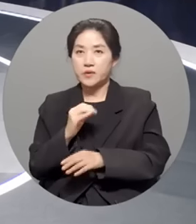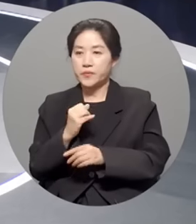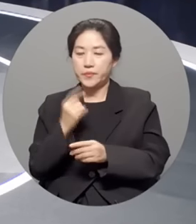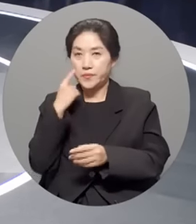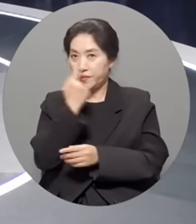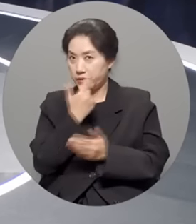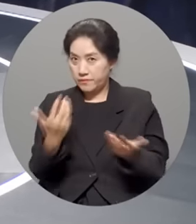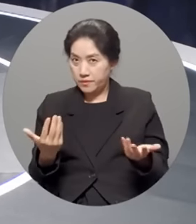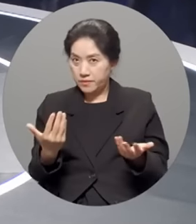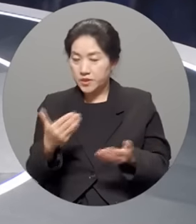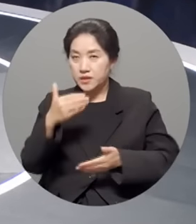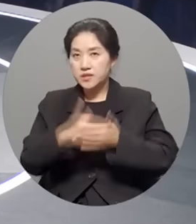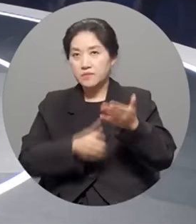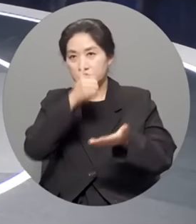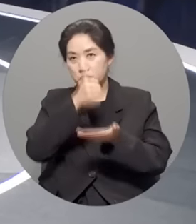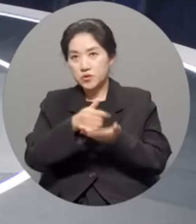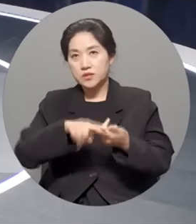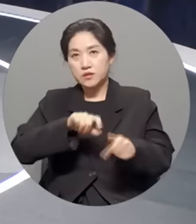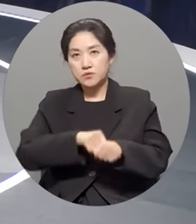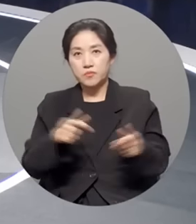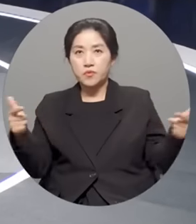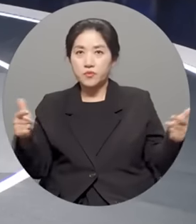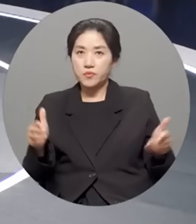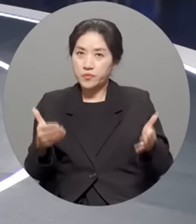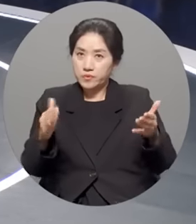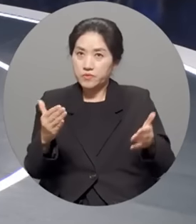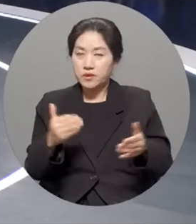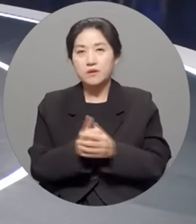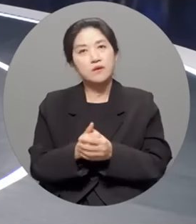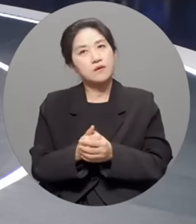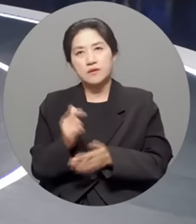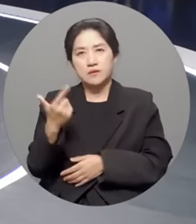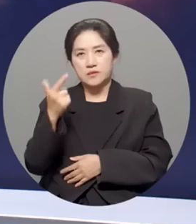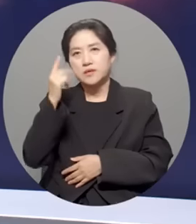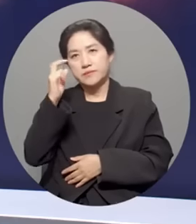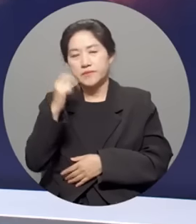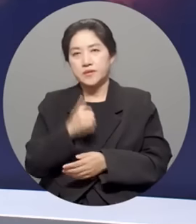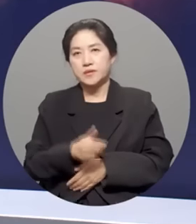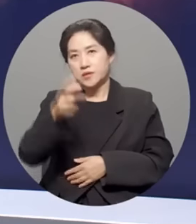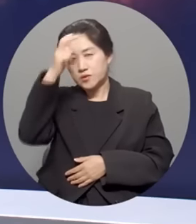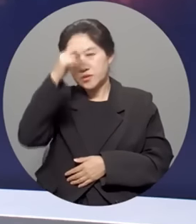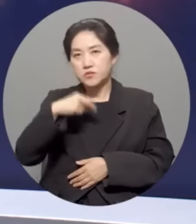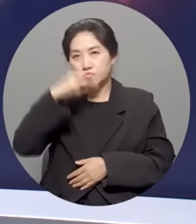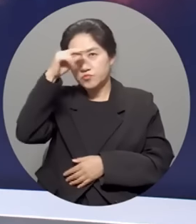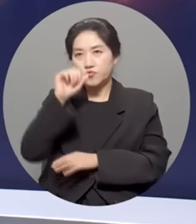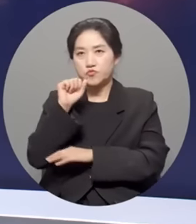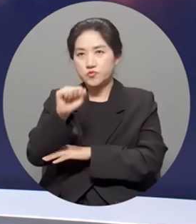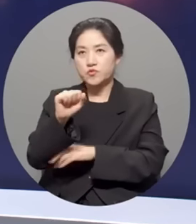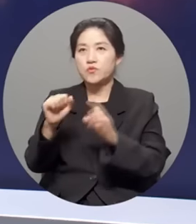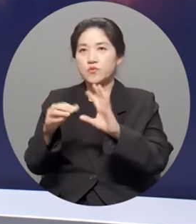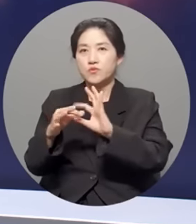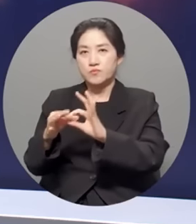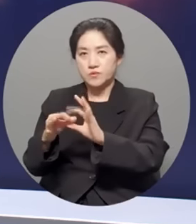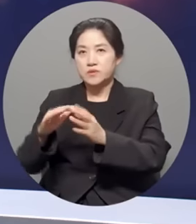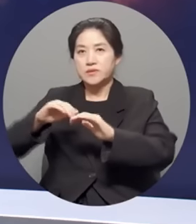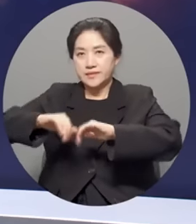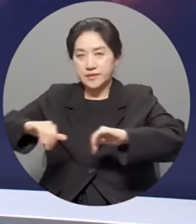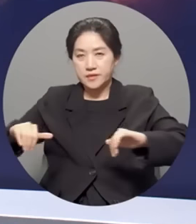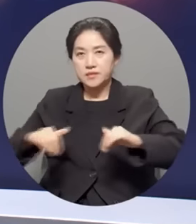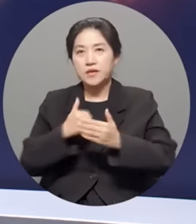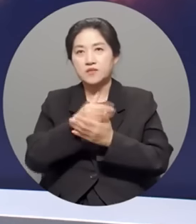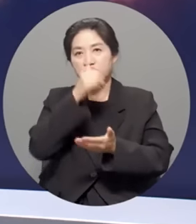남은 혐의에 대한 처벌도 가벼워지는 거 아닌가요 어 그렇진 않을 것으로 보입니다 경찰이 음주운전 여부와 함께